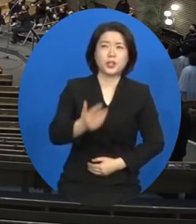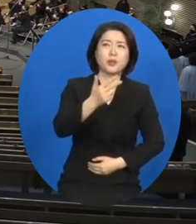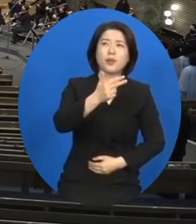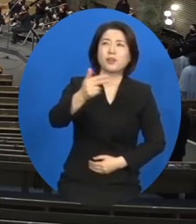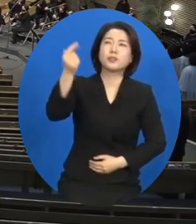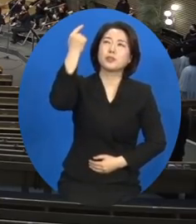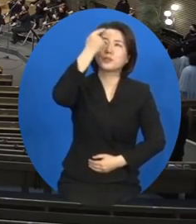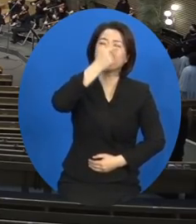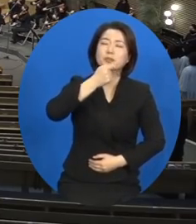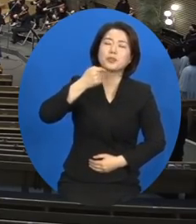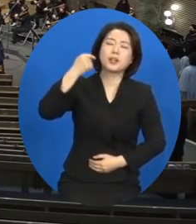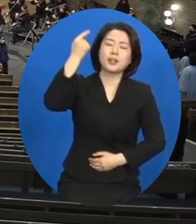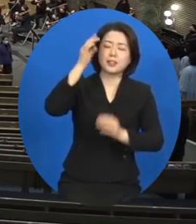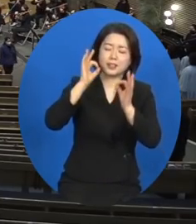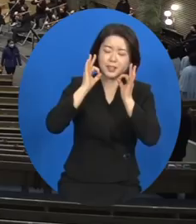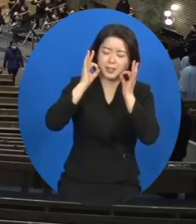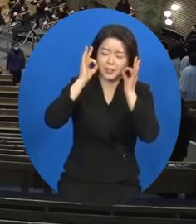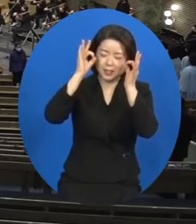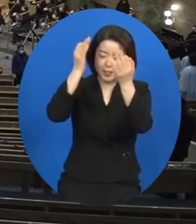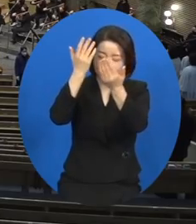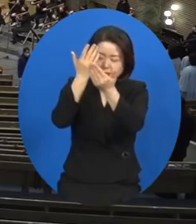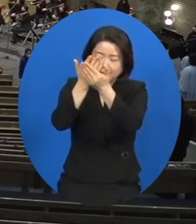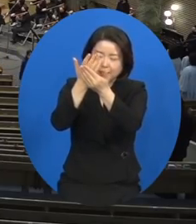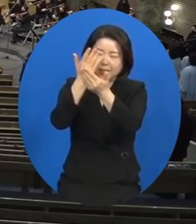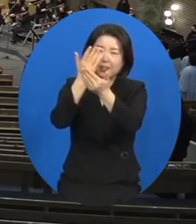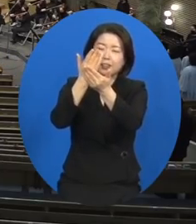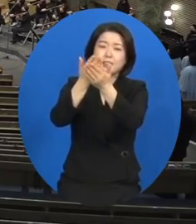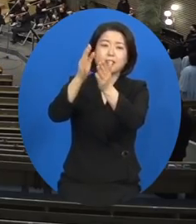주의 얼굴 구할 때